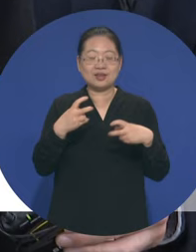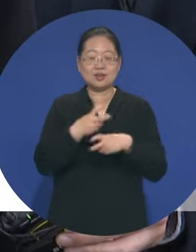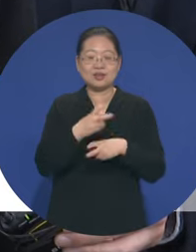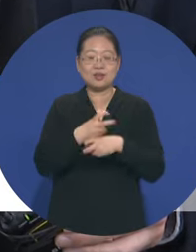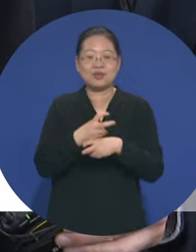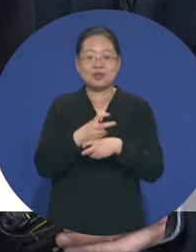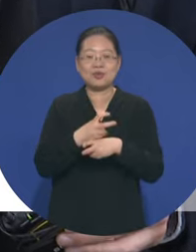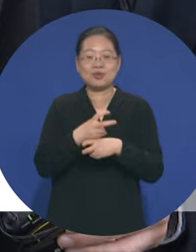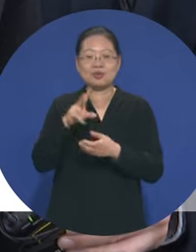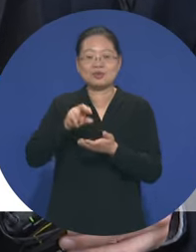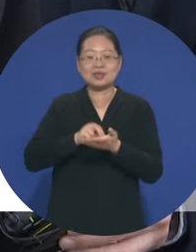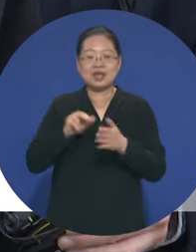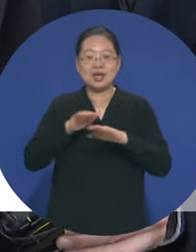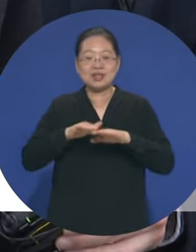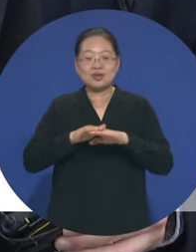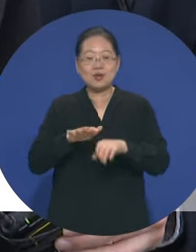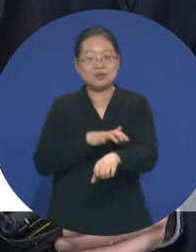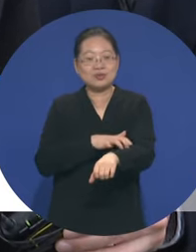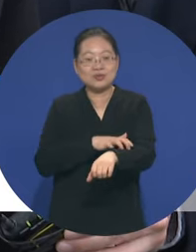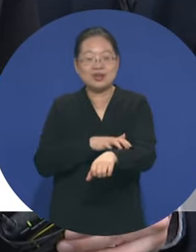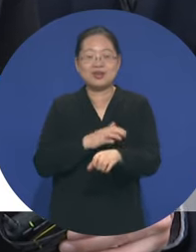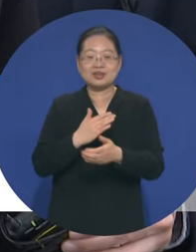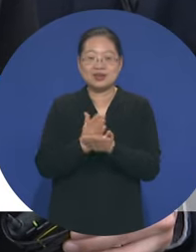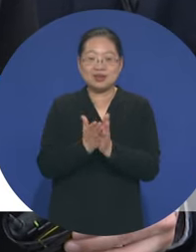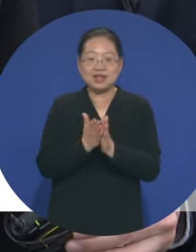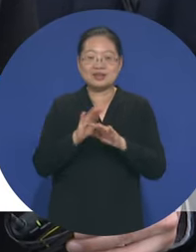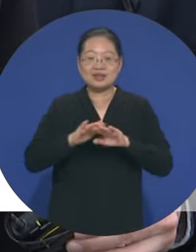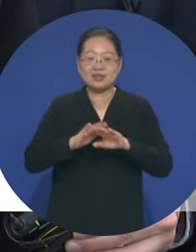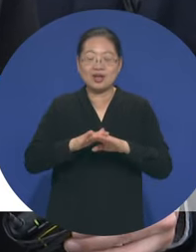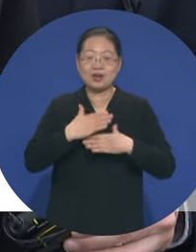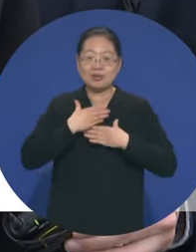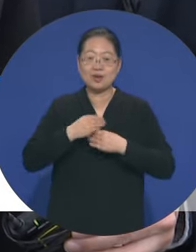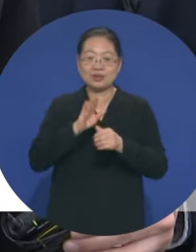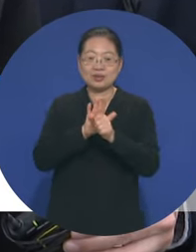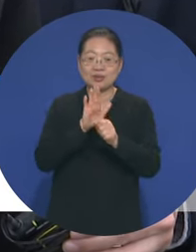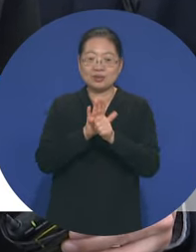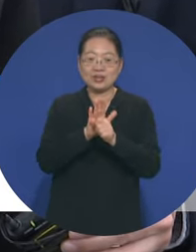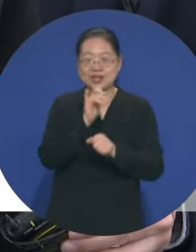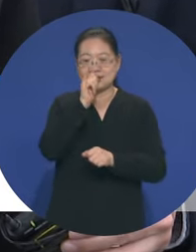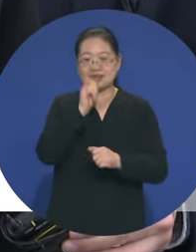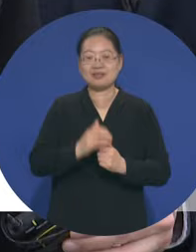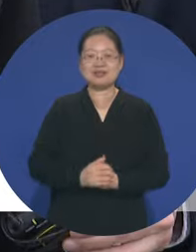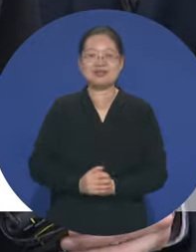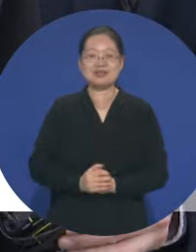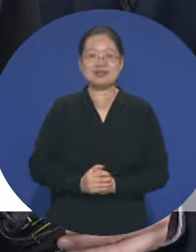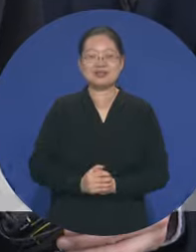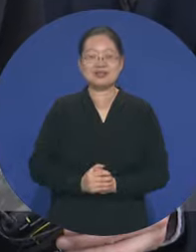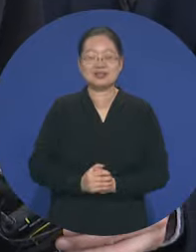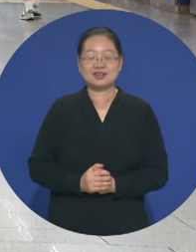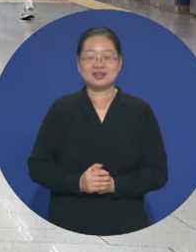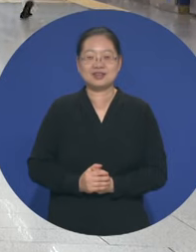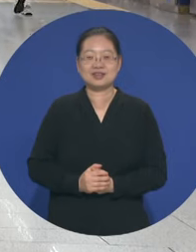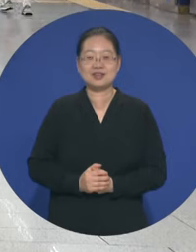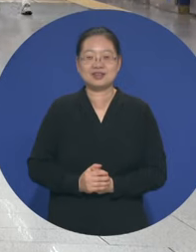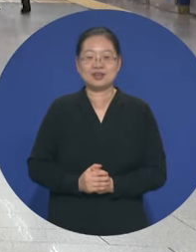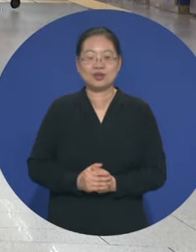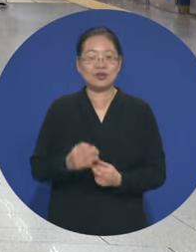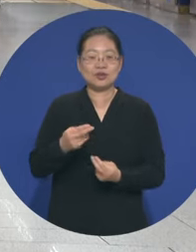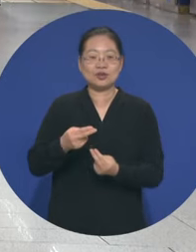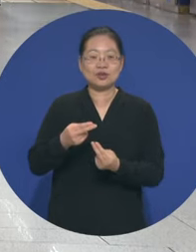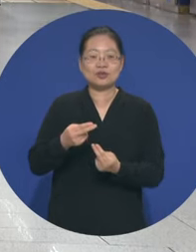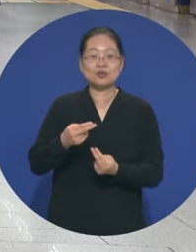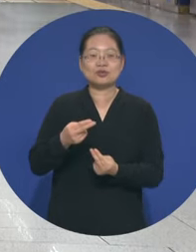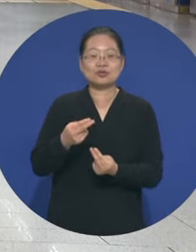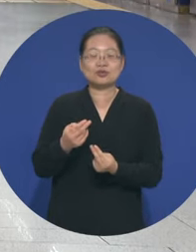큰 교통 해소나 또 여러 가지 편익 도모에 아마 큰 도움이 될 것 같습니다. 또